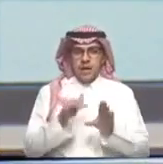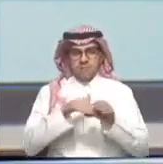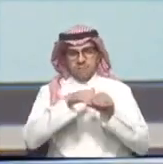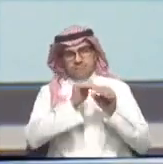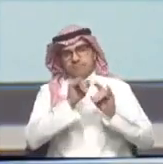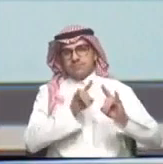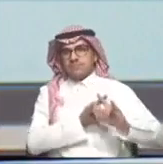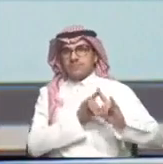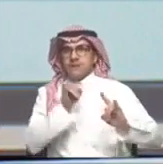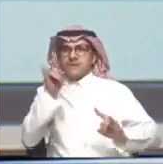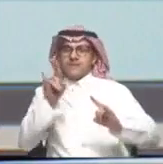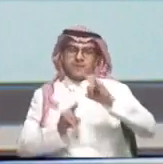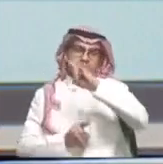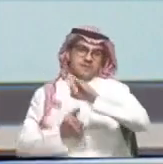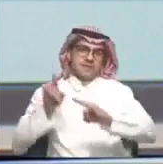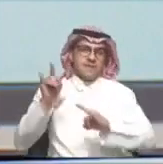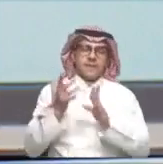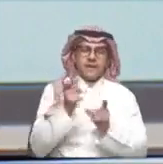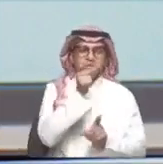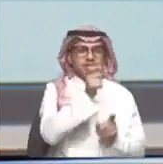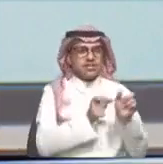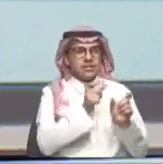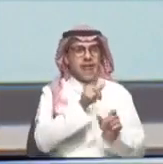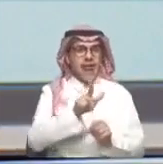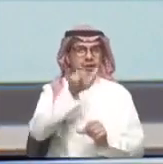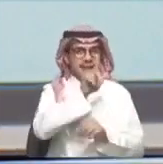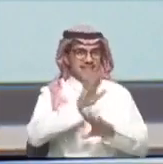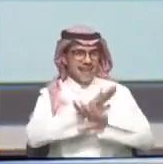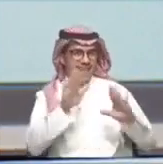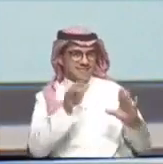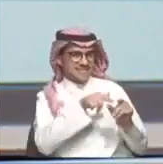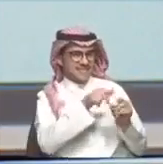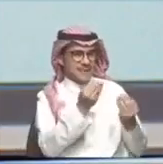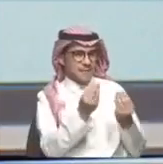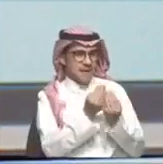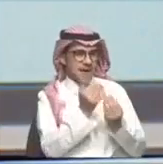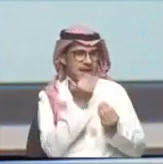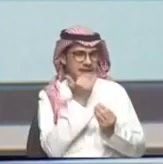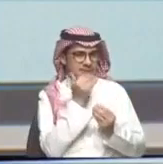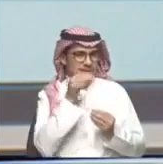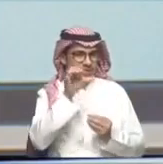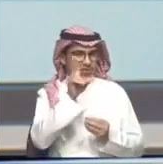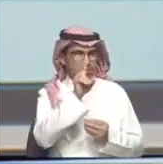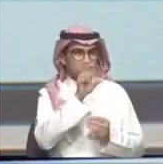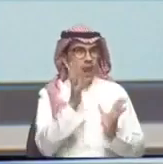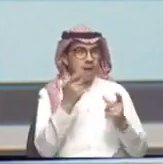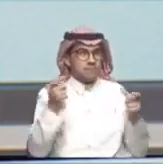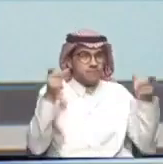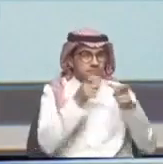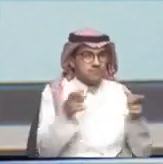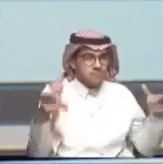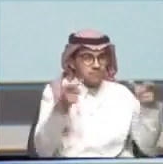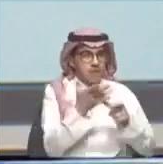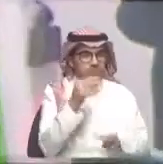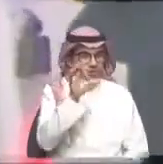الدول العربية المنطقة الشرقية اليوم عقب مشاركتهم في القمة العربية 29 وتمرين درع الخليج المشترك